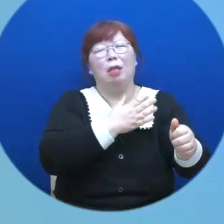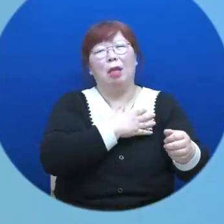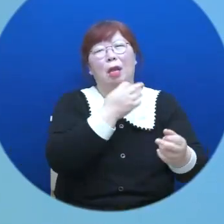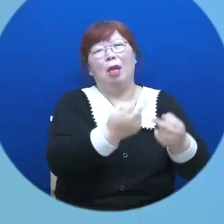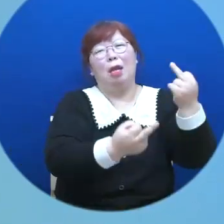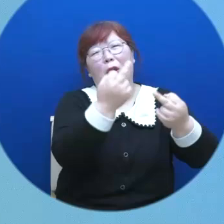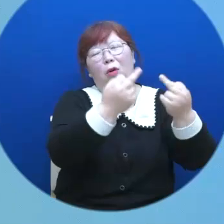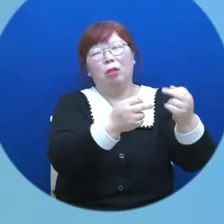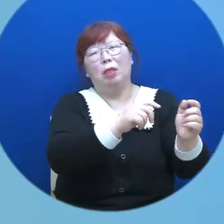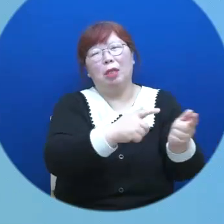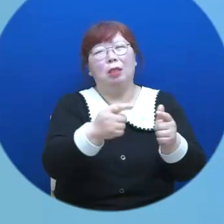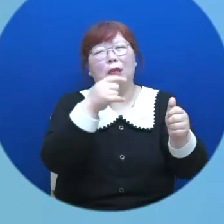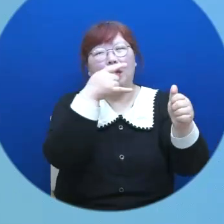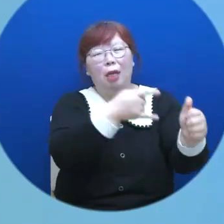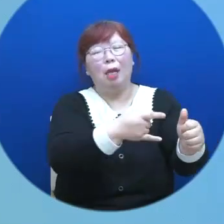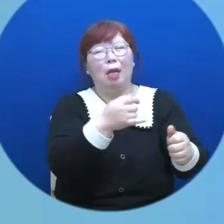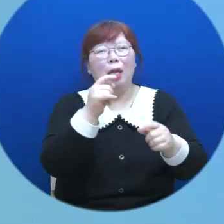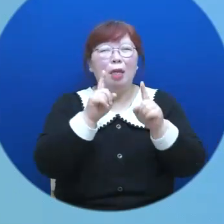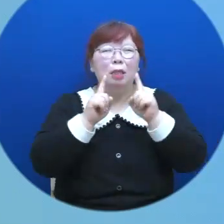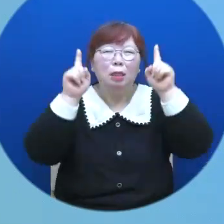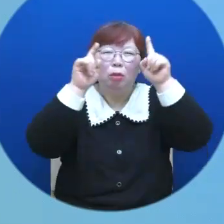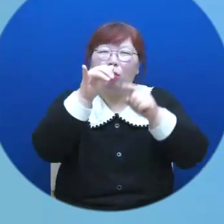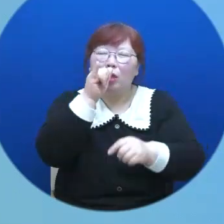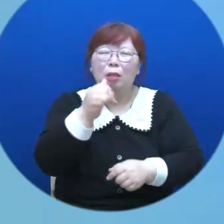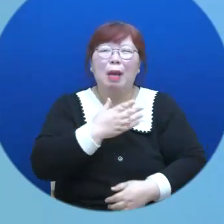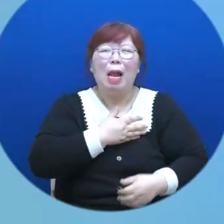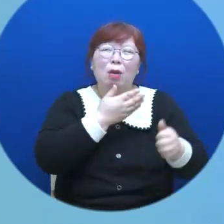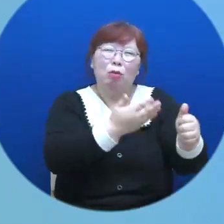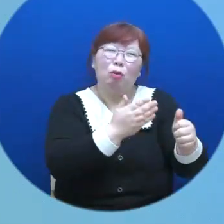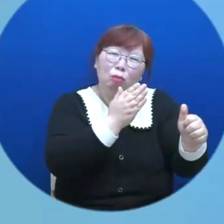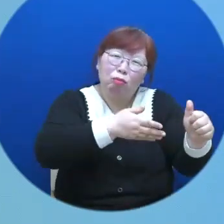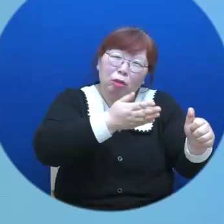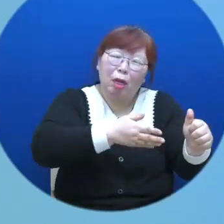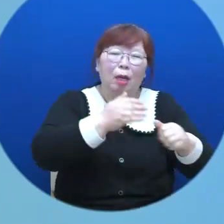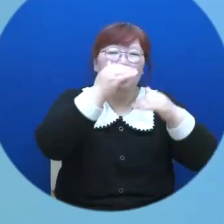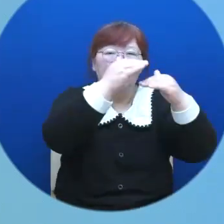사람들에게 알려달라고 하는 내용이 있잖아요. 그걸 보면